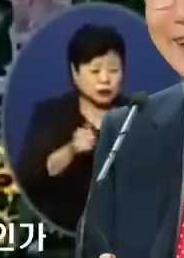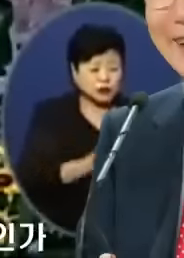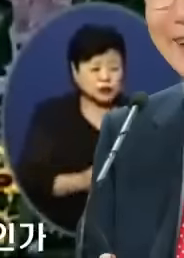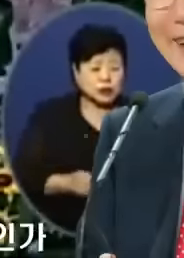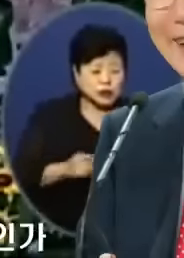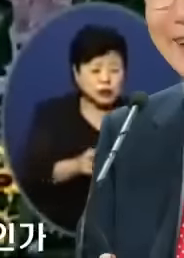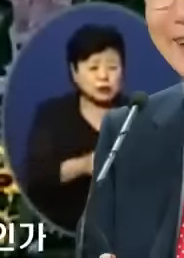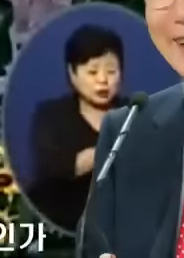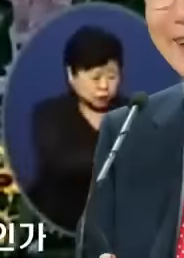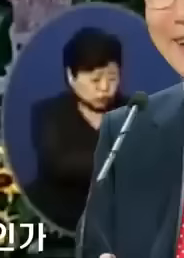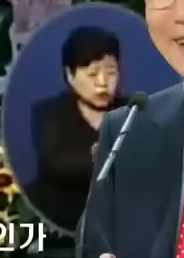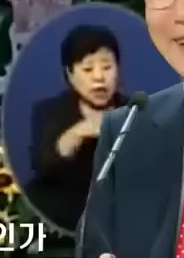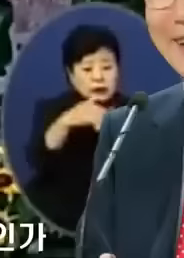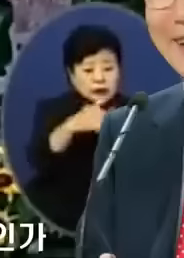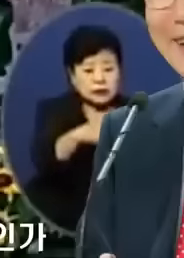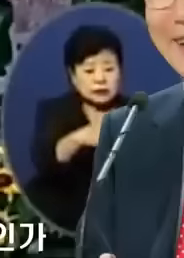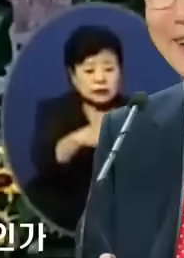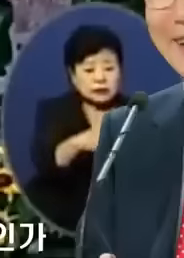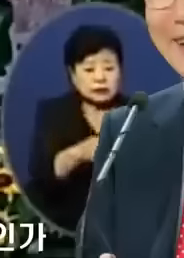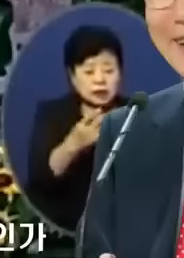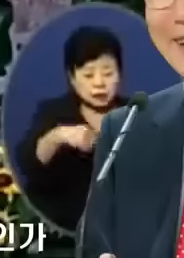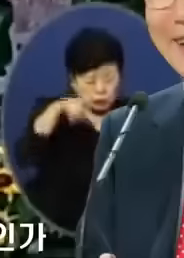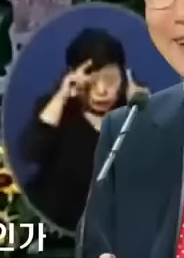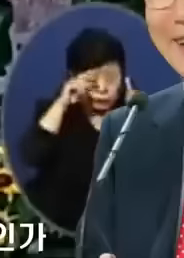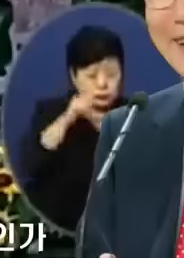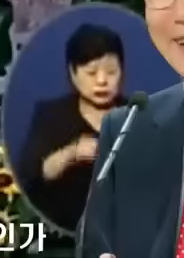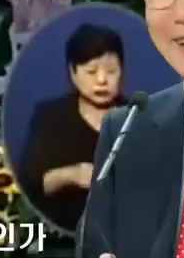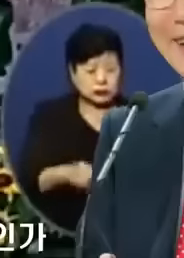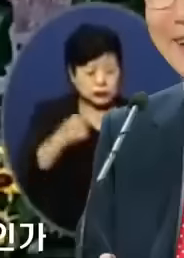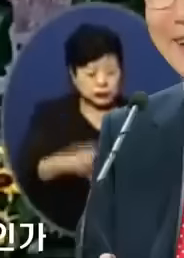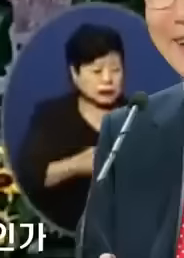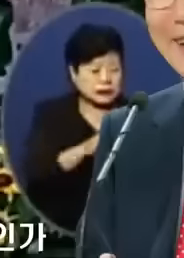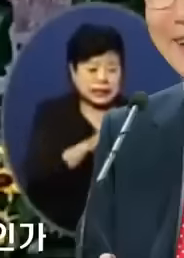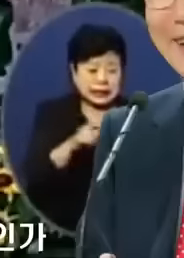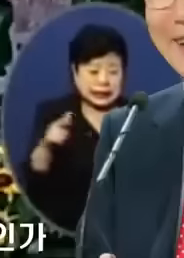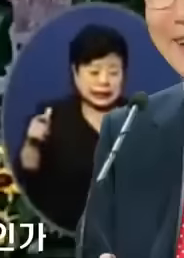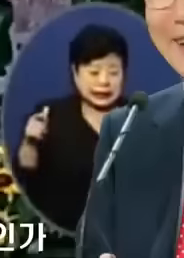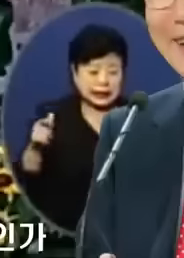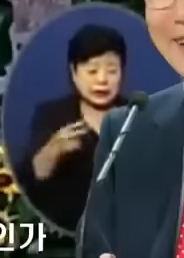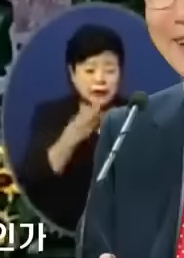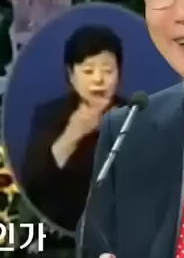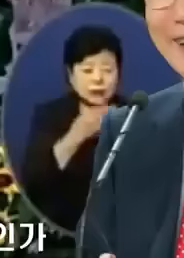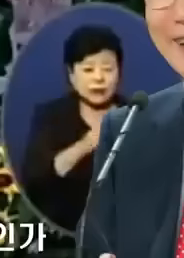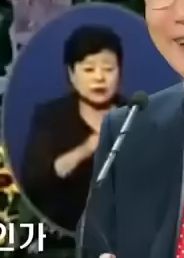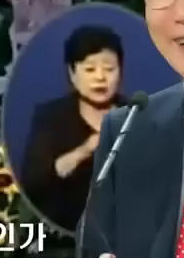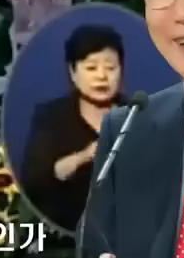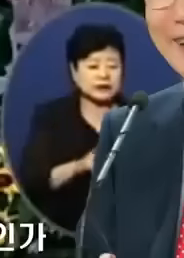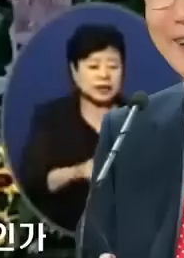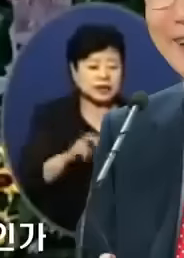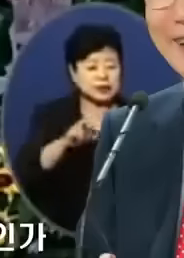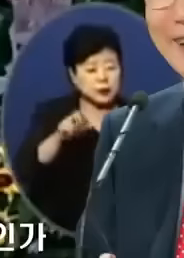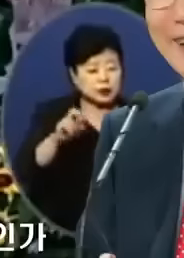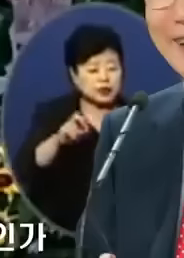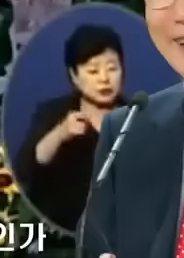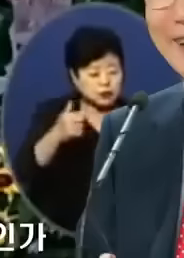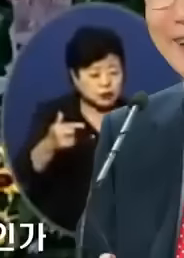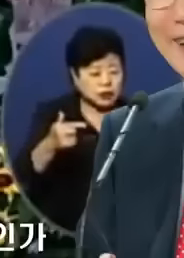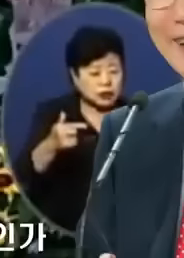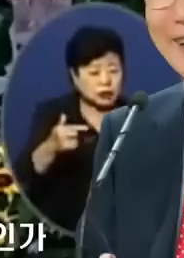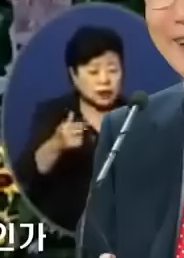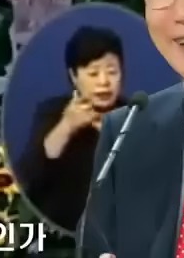죽음을 극복할 면역이 있어서 음부와 지옥으로 떨어지지 않습니다. 요한복음 11장 25절로 26절의